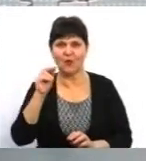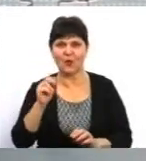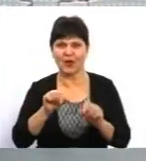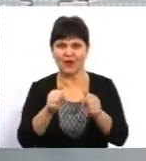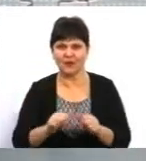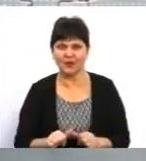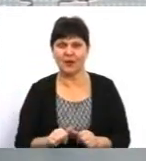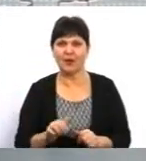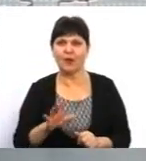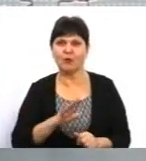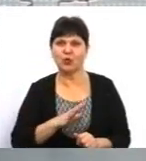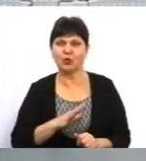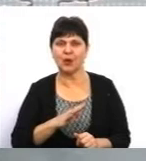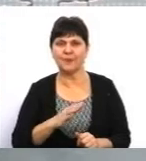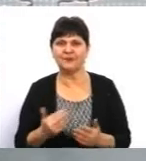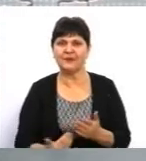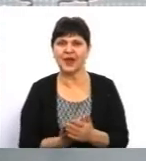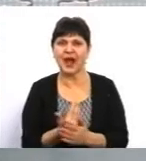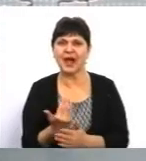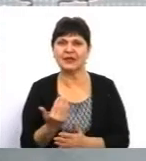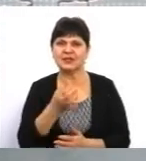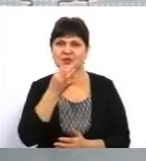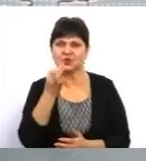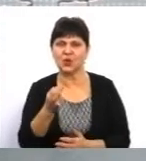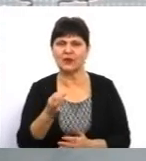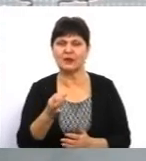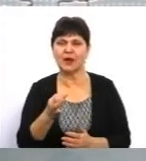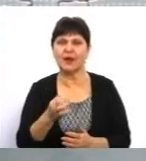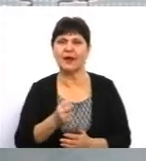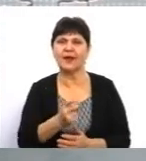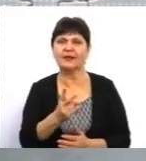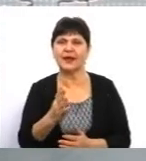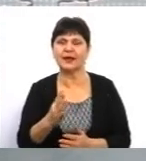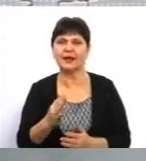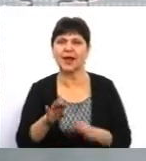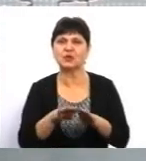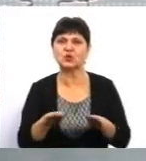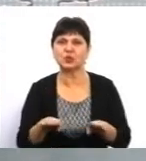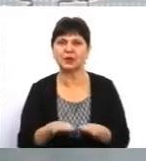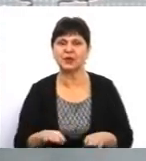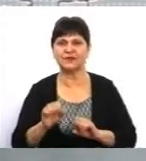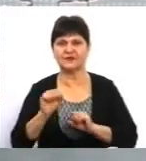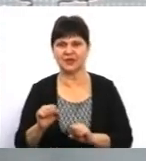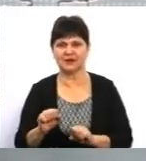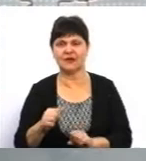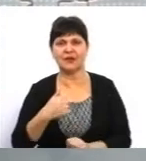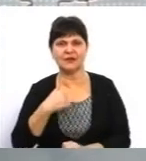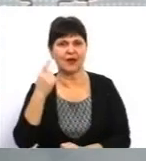що ця програма має декілька ступенів захисту, тому ми сподіваємося, що витоку інформації не